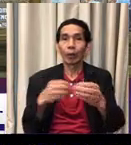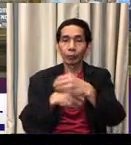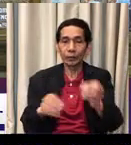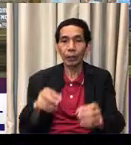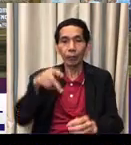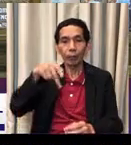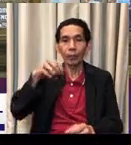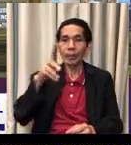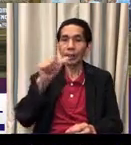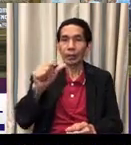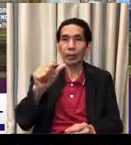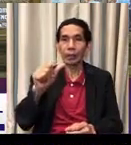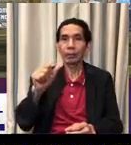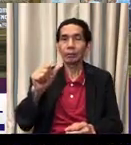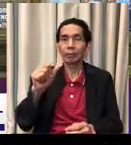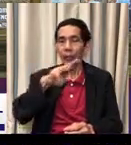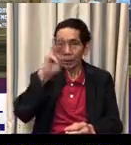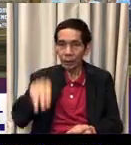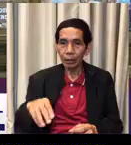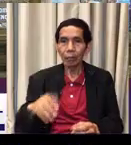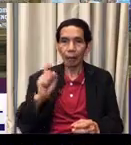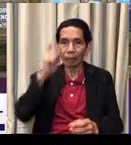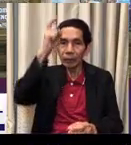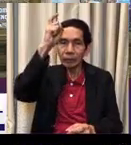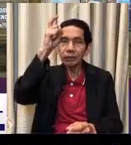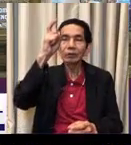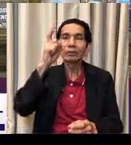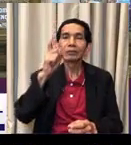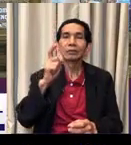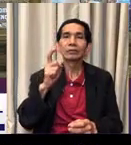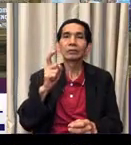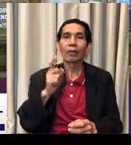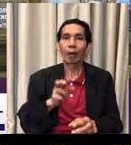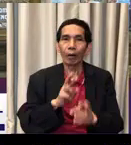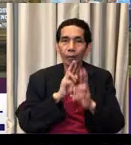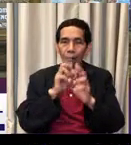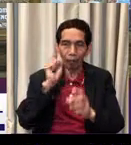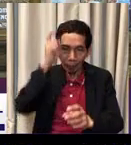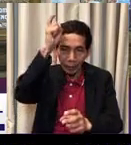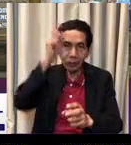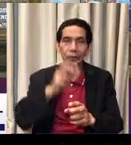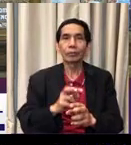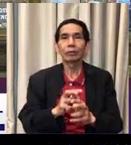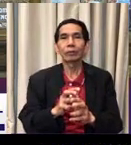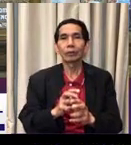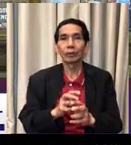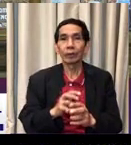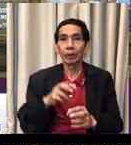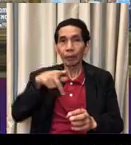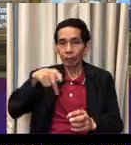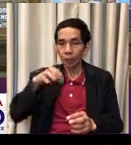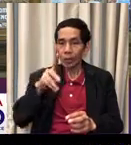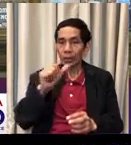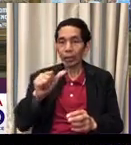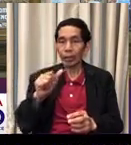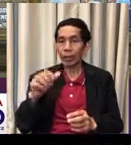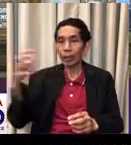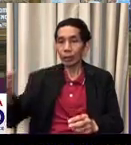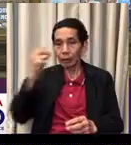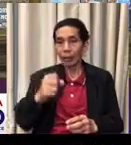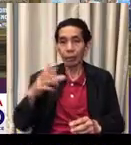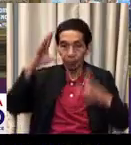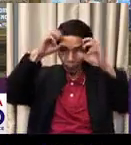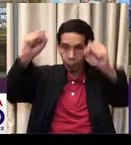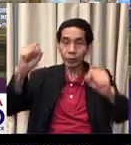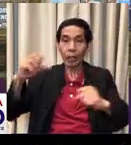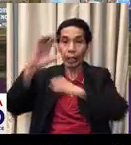PDEA, para ang PDEA mabilis. Mabilis talaga. Kasi ang PDEA talaga ang itinalaga ng Pangulo